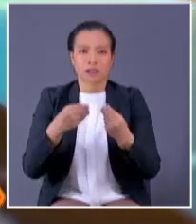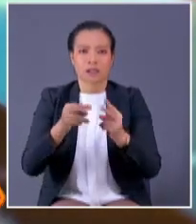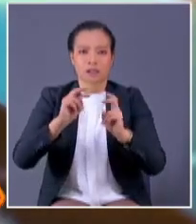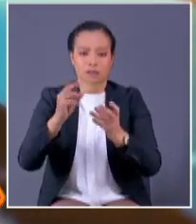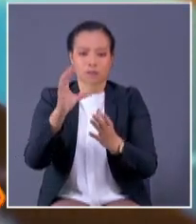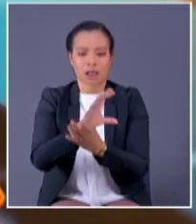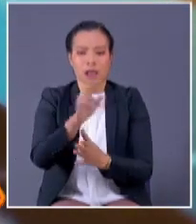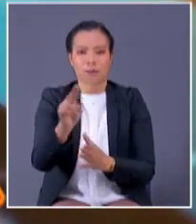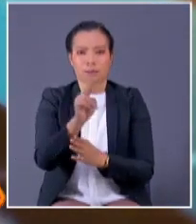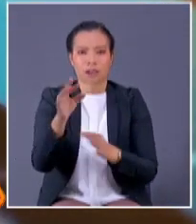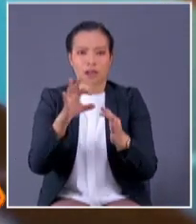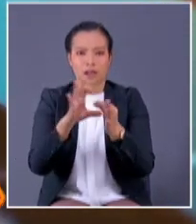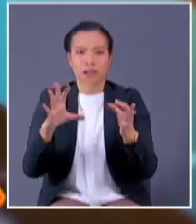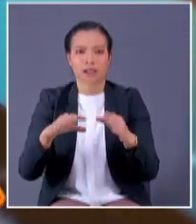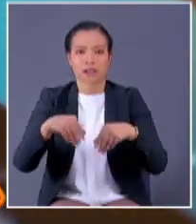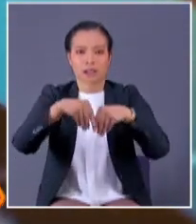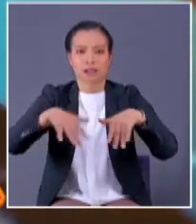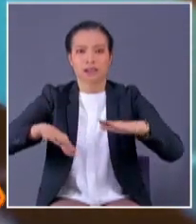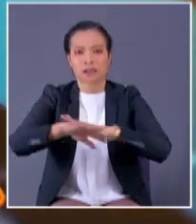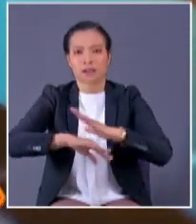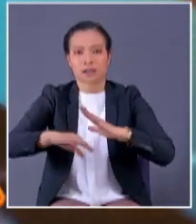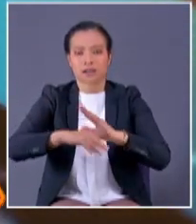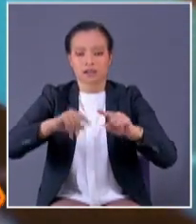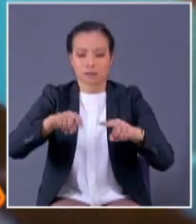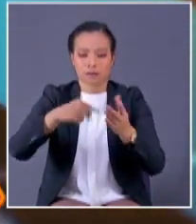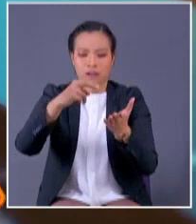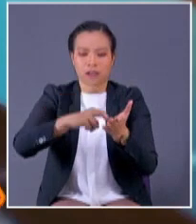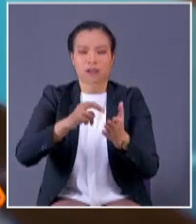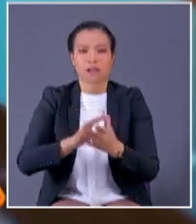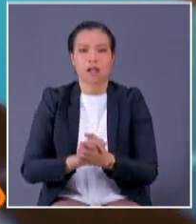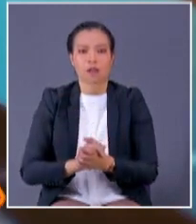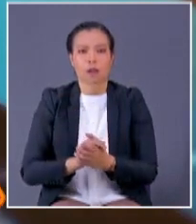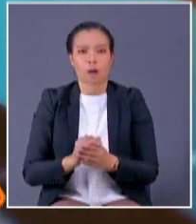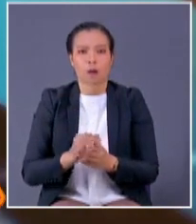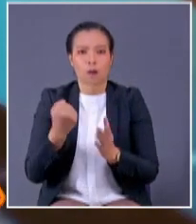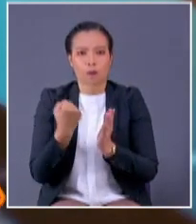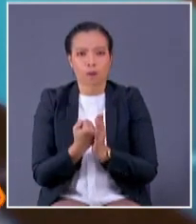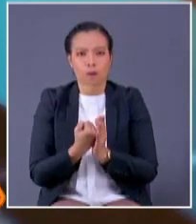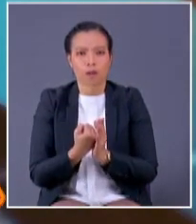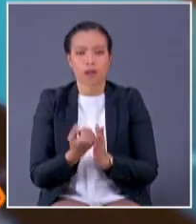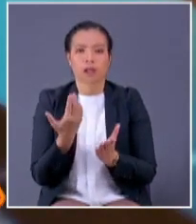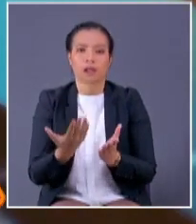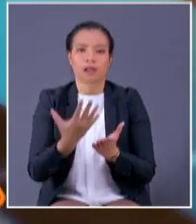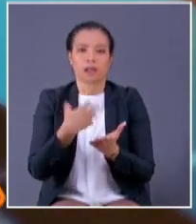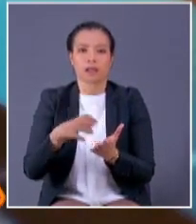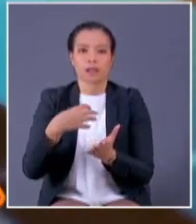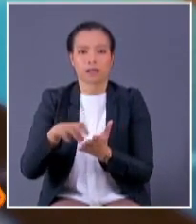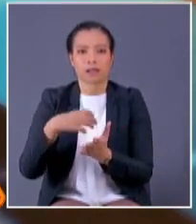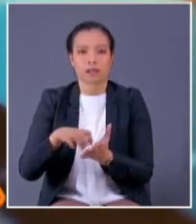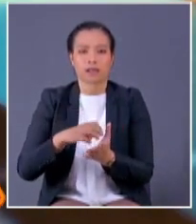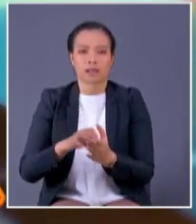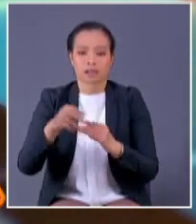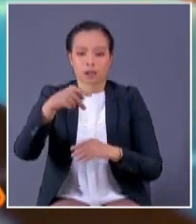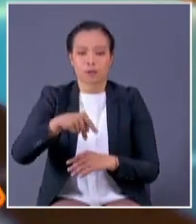อดคล้องแล้วไม่มีโครงสร้างพื้นฐานรองรับ ครับ นะครับดังนั้นเรื่องนี้เราจะต้องมาสังคายนาแล้วการที่จะออกพรบฉ